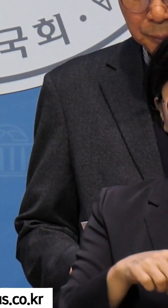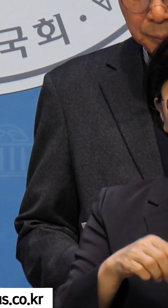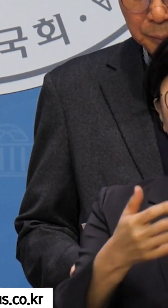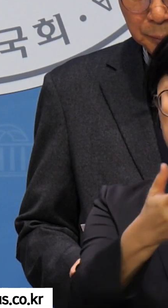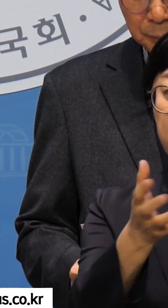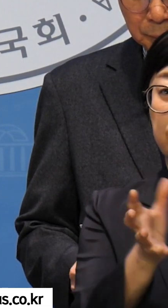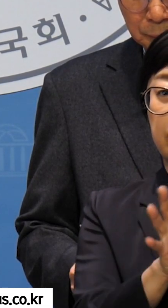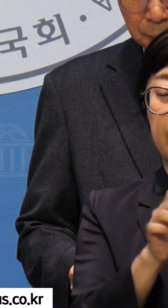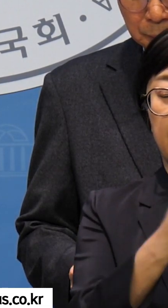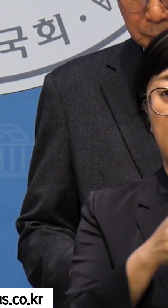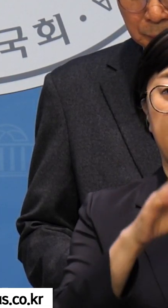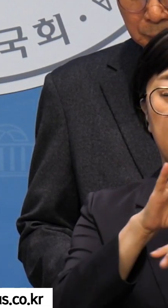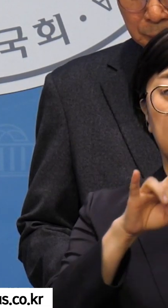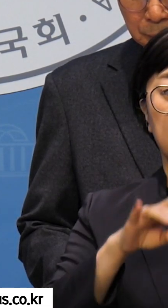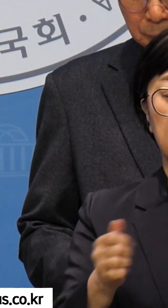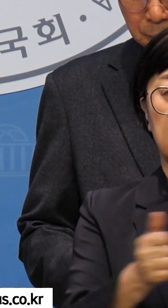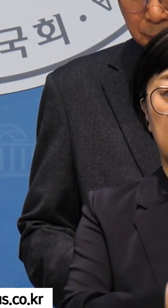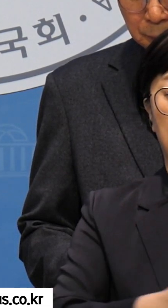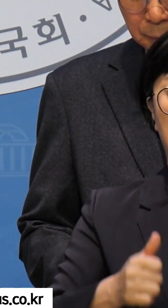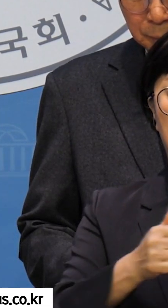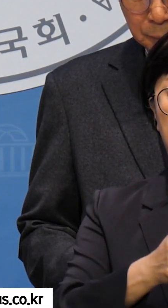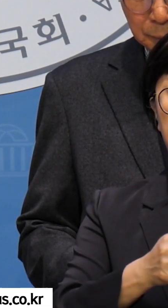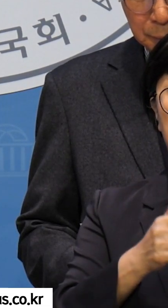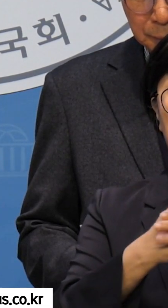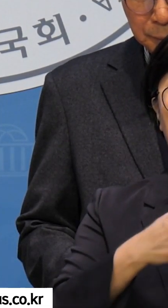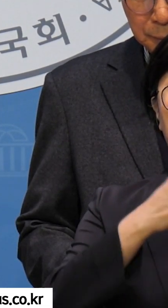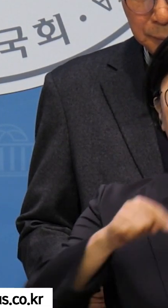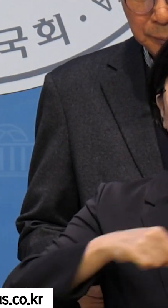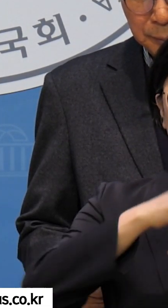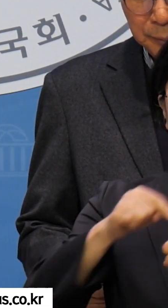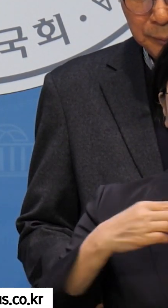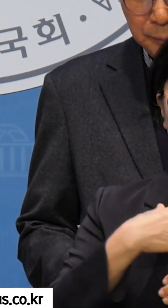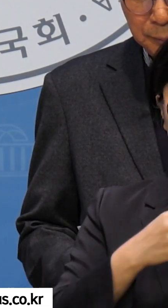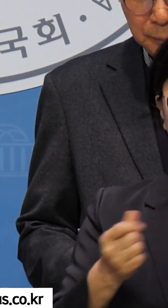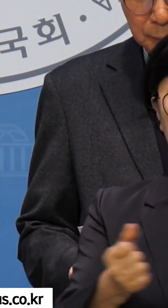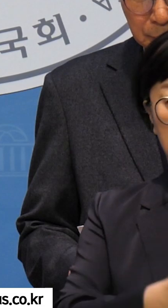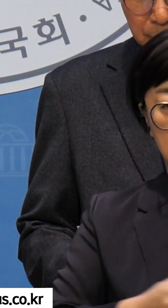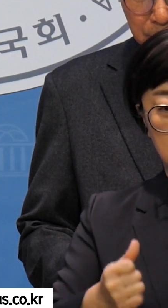과학기술정보통신부, 방송통신위원회, 원자력안전위원회 등